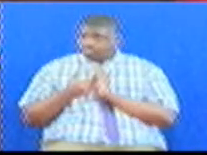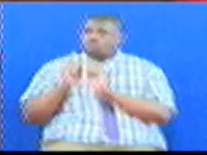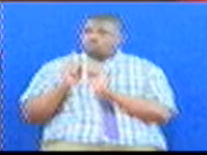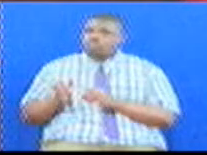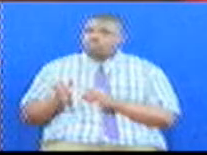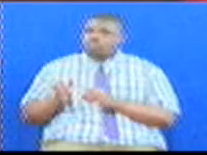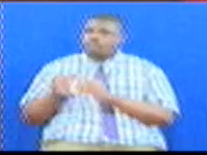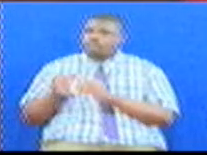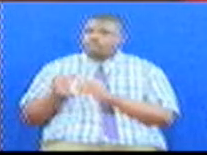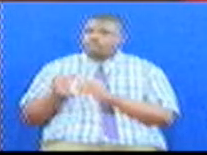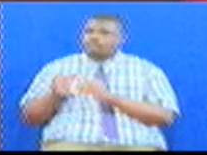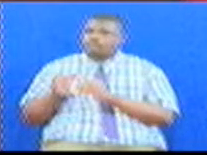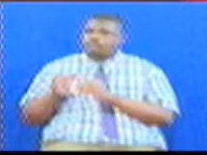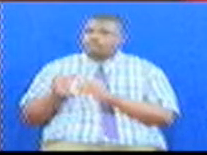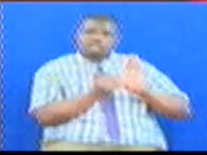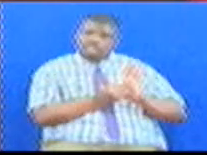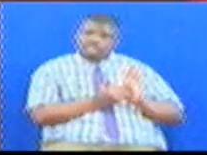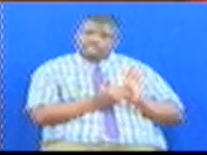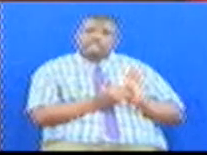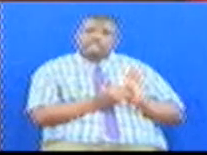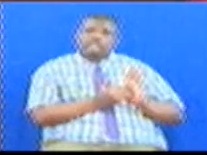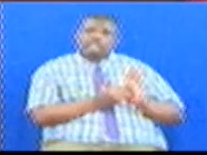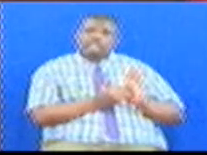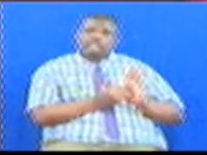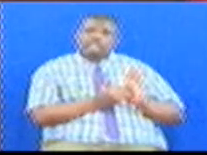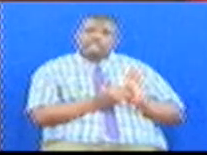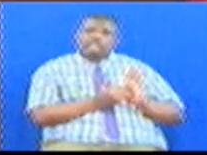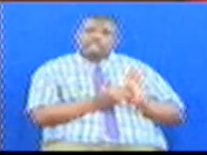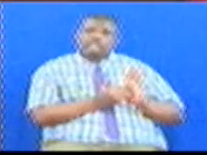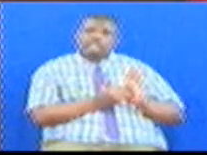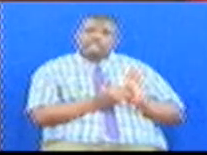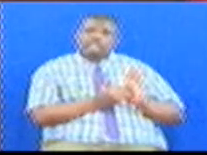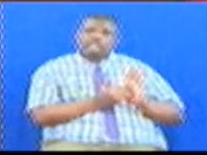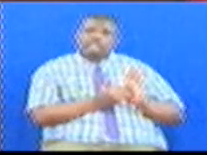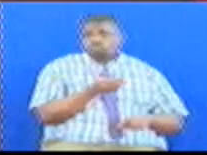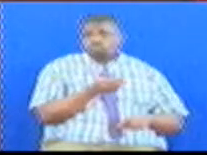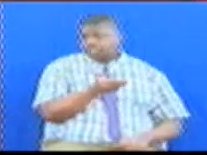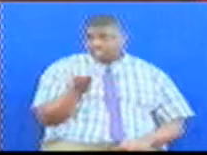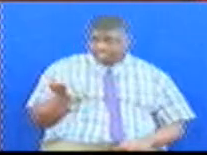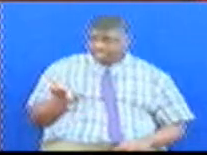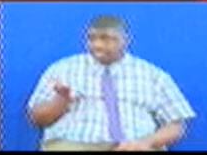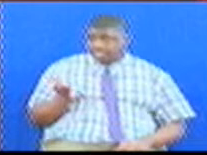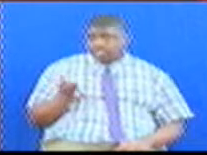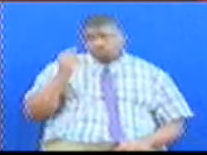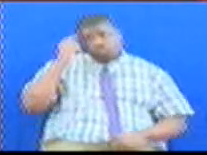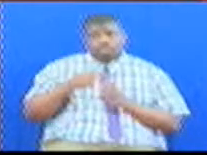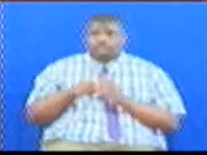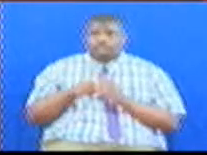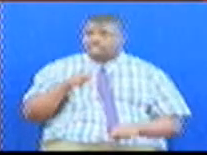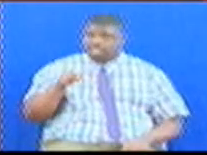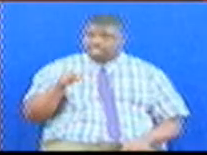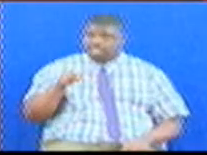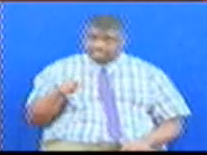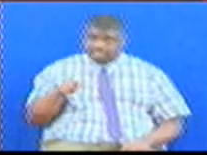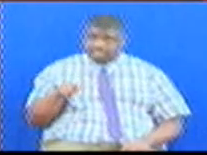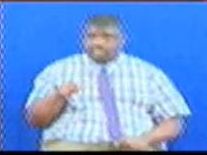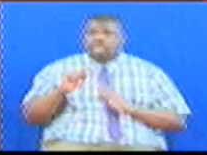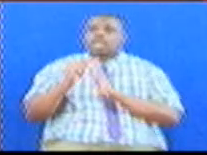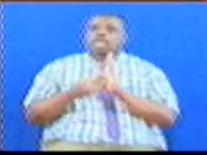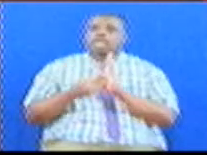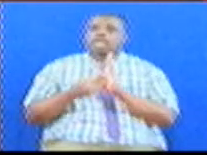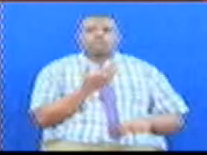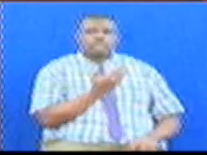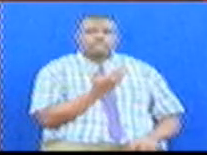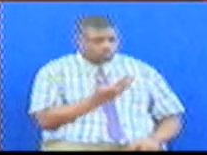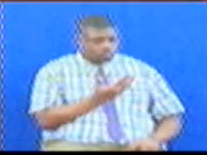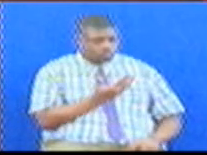katiba na sheria isingesita kufanya kama ambavyo vimefanya kwenye vifungu vilivyopita, isipokuwa kwa mantiki ile ile ya pengine kanuni ya 5. Mheshimiwa Naibu